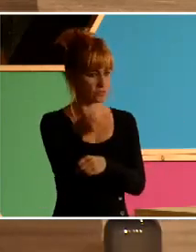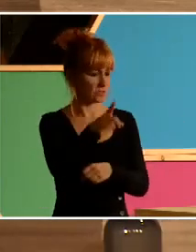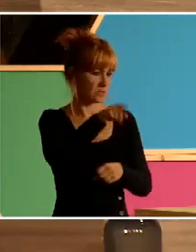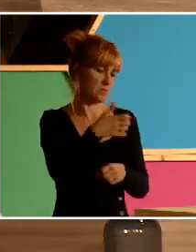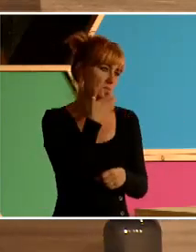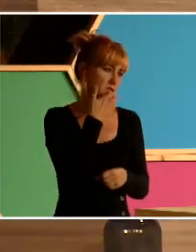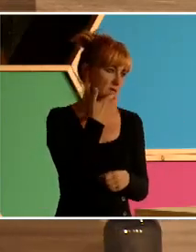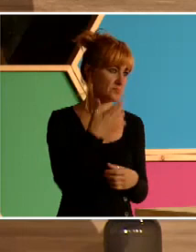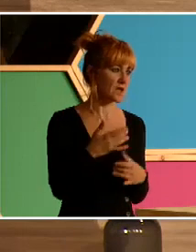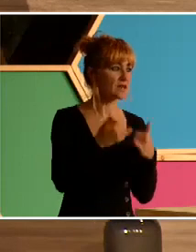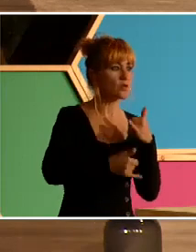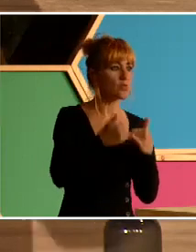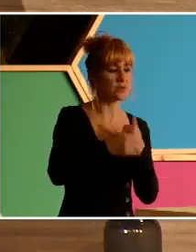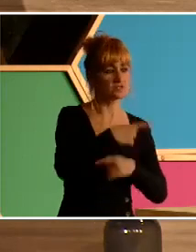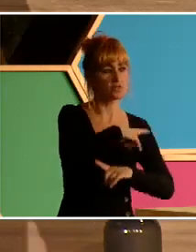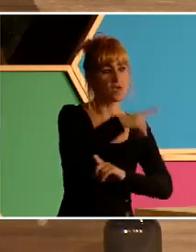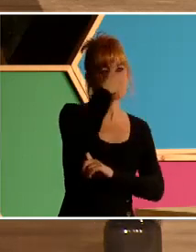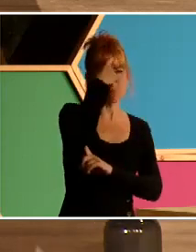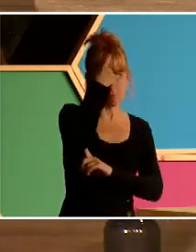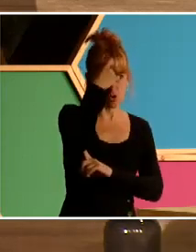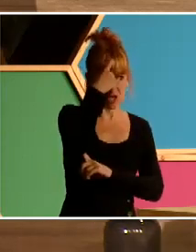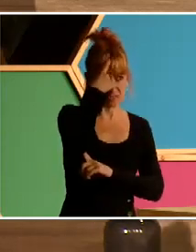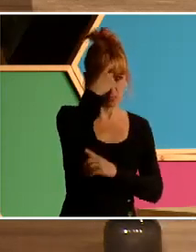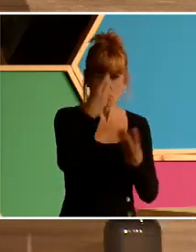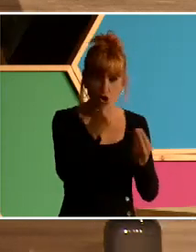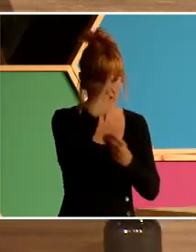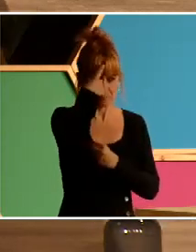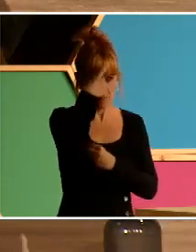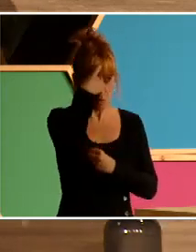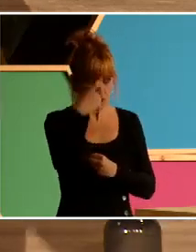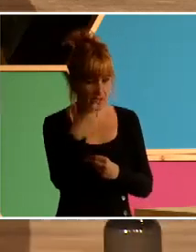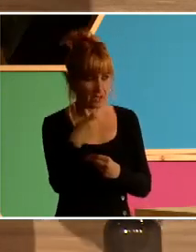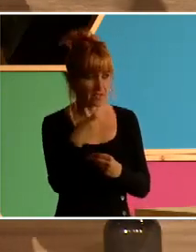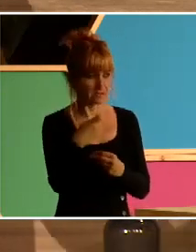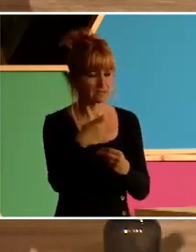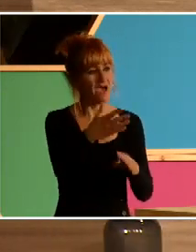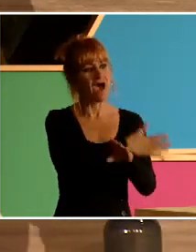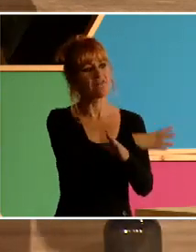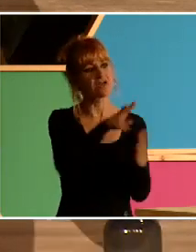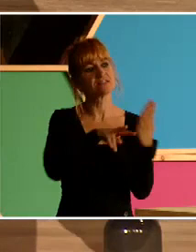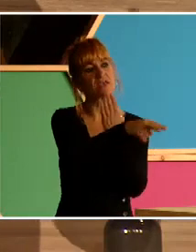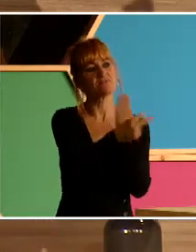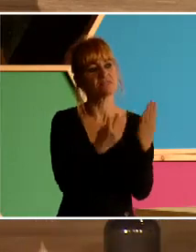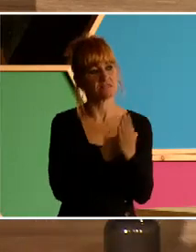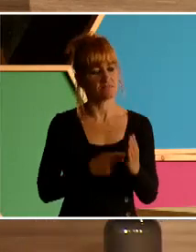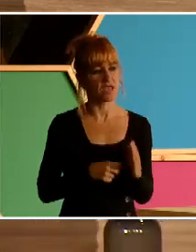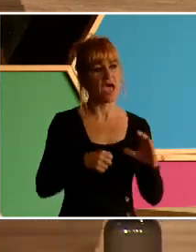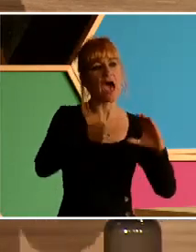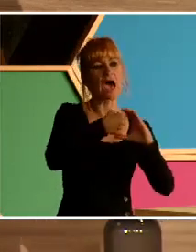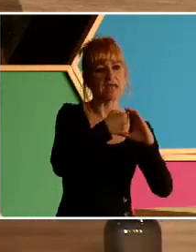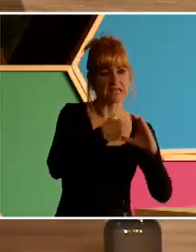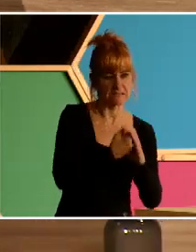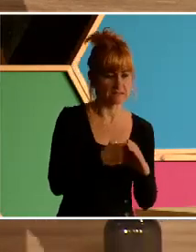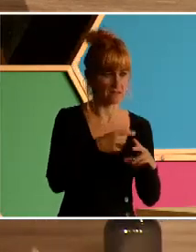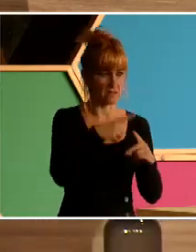recuperació de les memòries en plural que havien sigut invisibilitzades en la nostra ciutat, la memòria anarquista, la memòria feminista, i